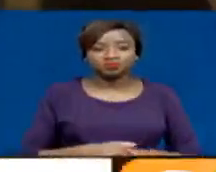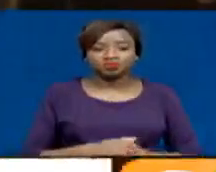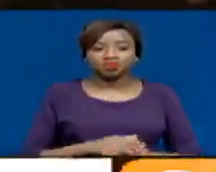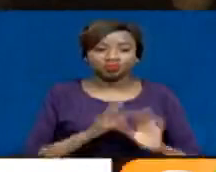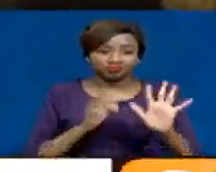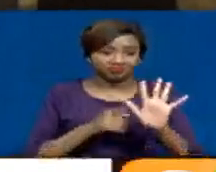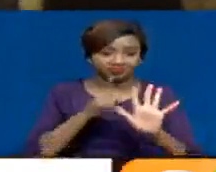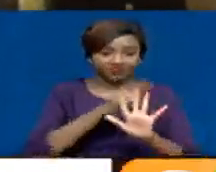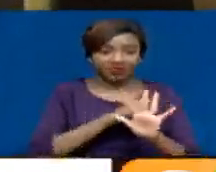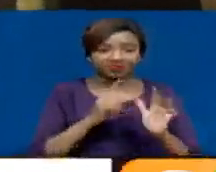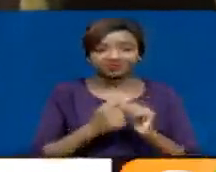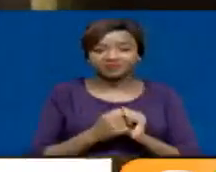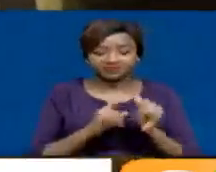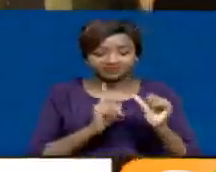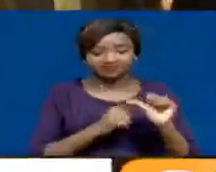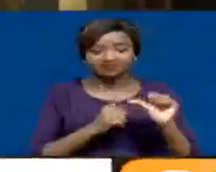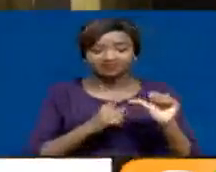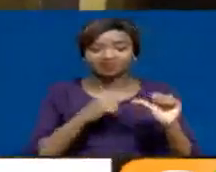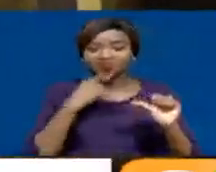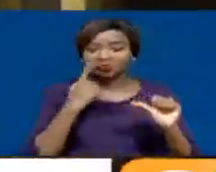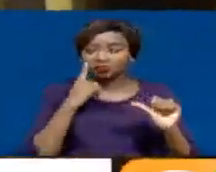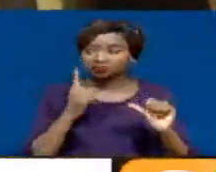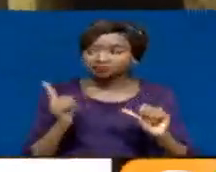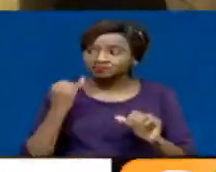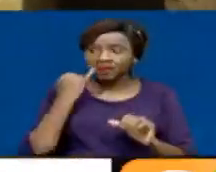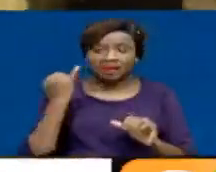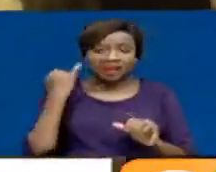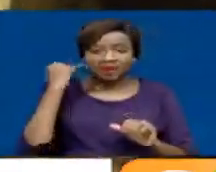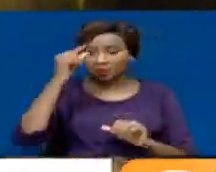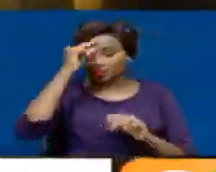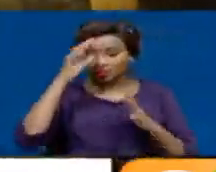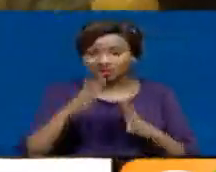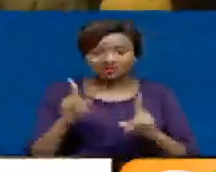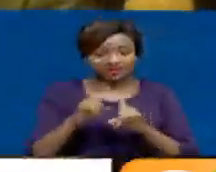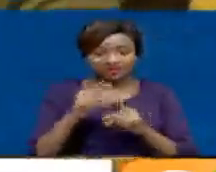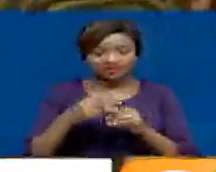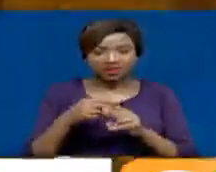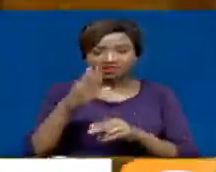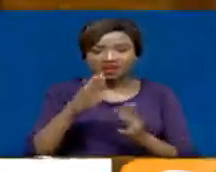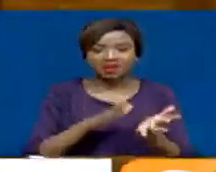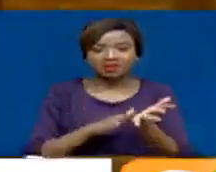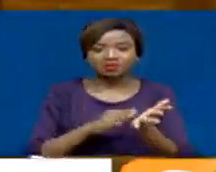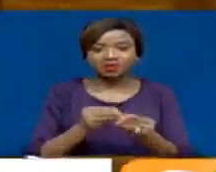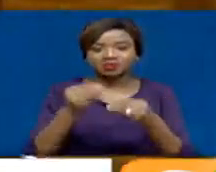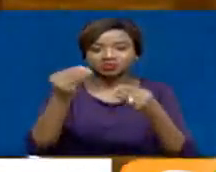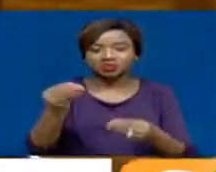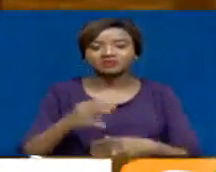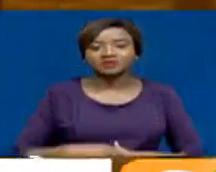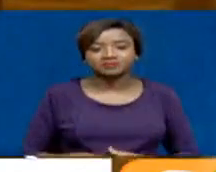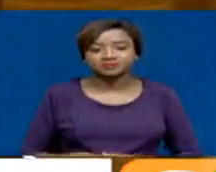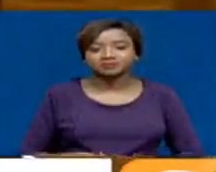shughuli hii alikuwa Lee Kinyanjui, gavana wa Nakuru, ambaye pia amependekezwa kuwa mgombea mwenza wa Odinga. Senator Gideon